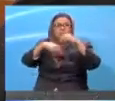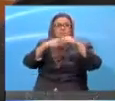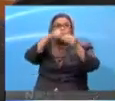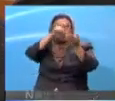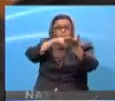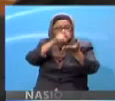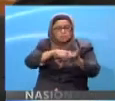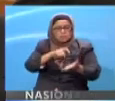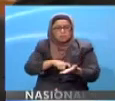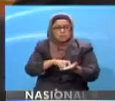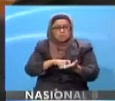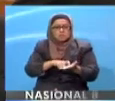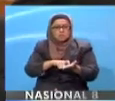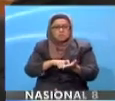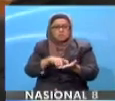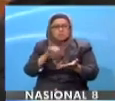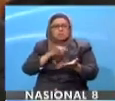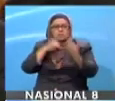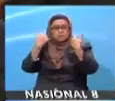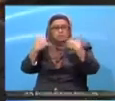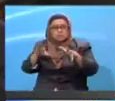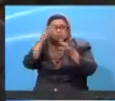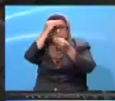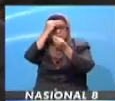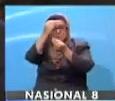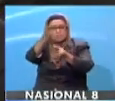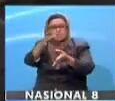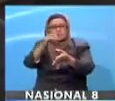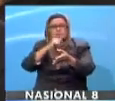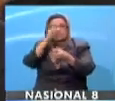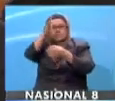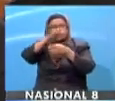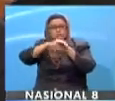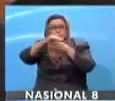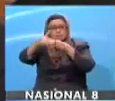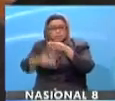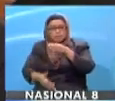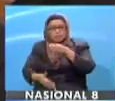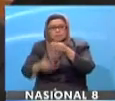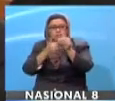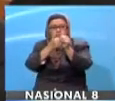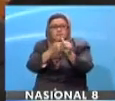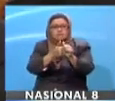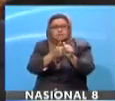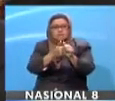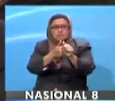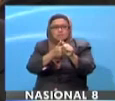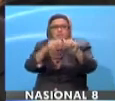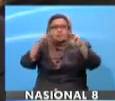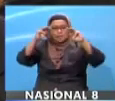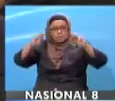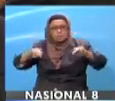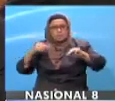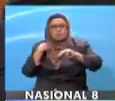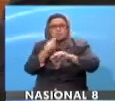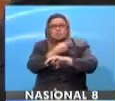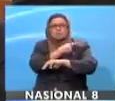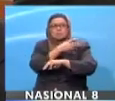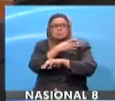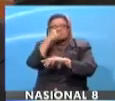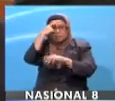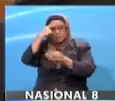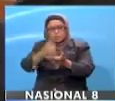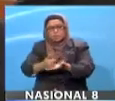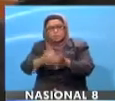telah nyatakan saya akan selesaikan ikut kemampuan kita untuk